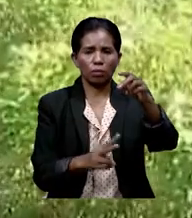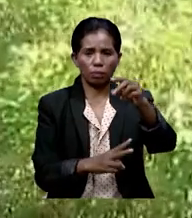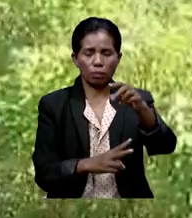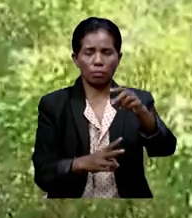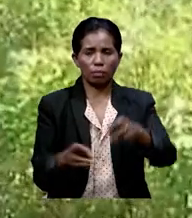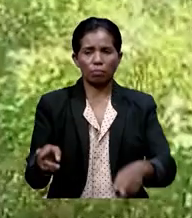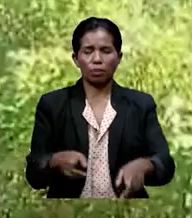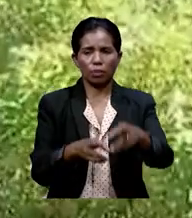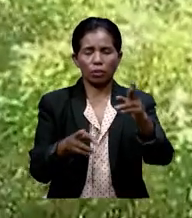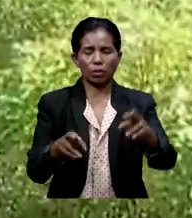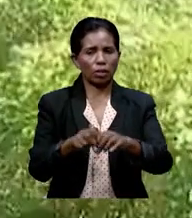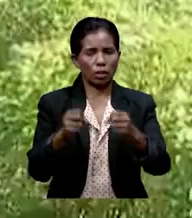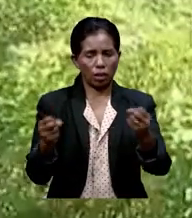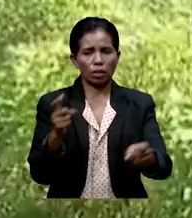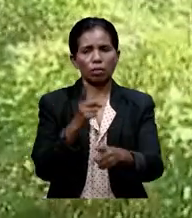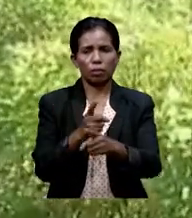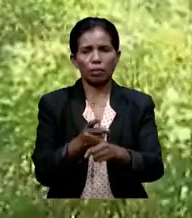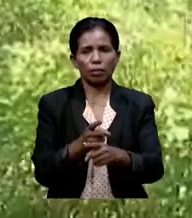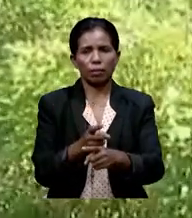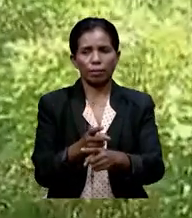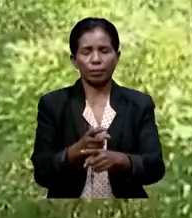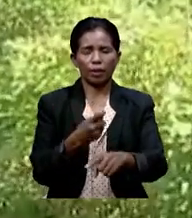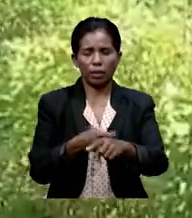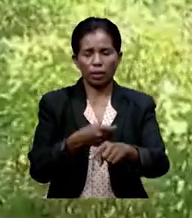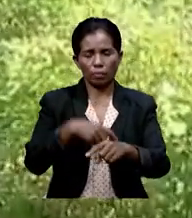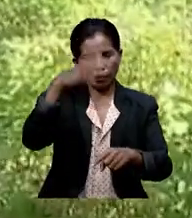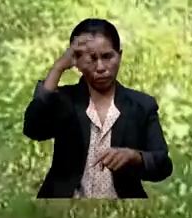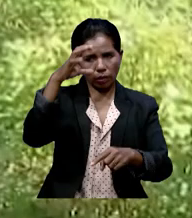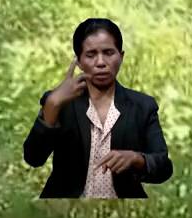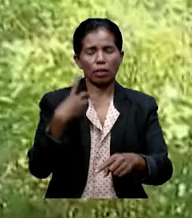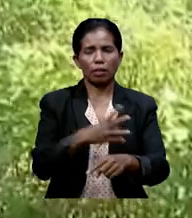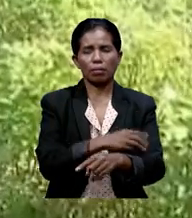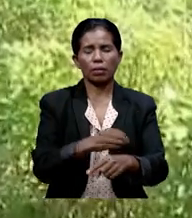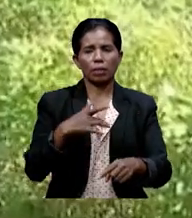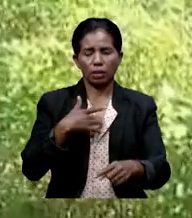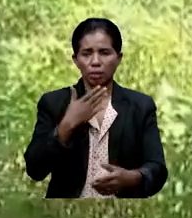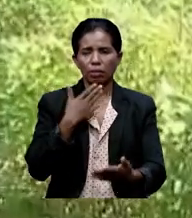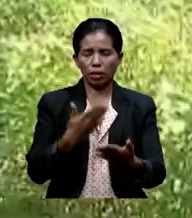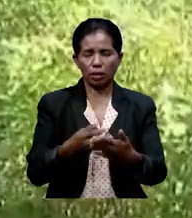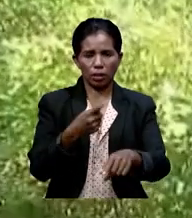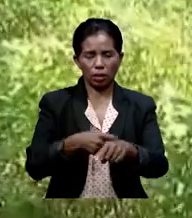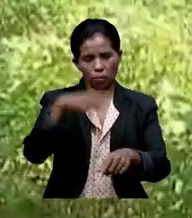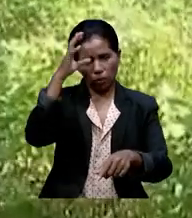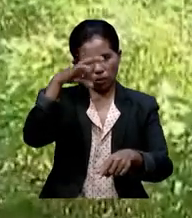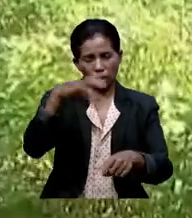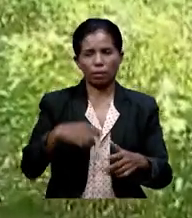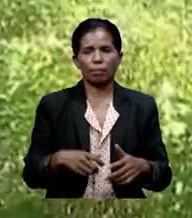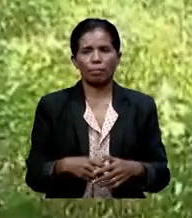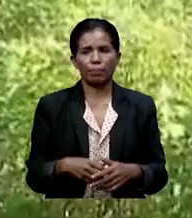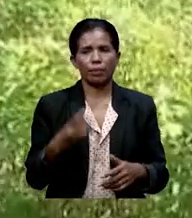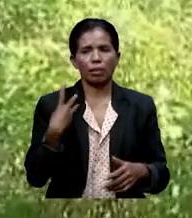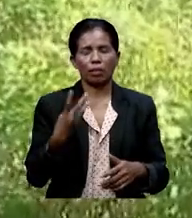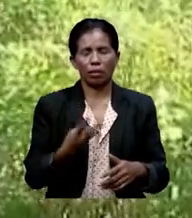memang ne grabe tebes durante ne kono tempo udang sene bai loram sinti dia kutuan mes kono tempo udang sene ne